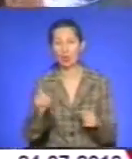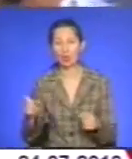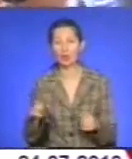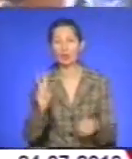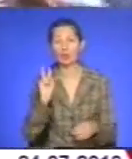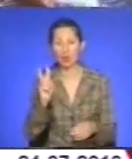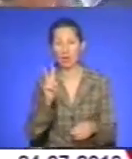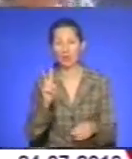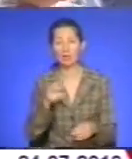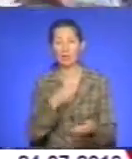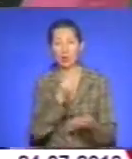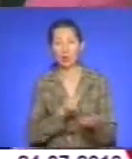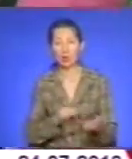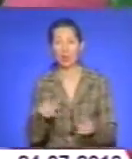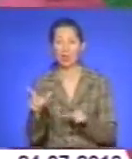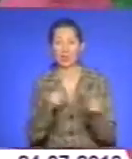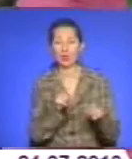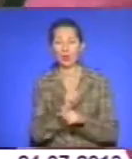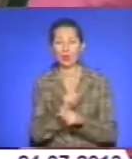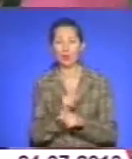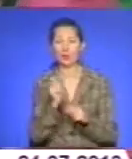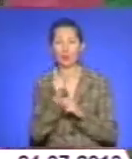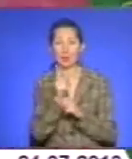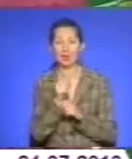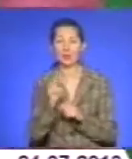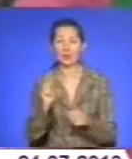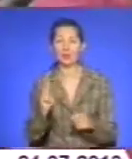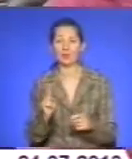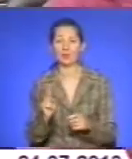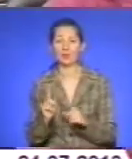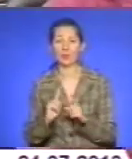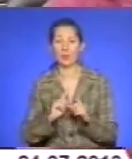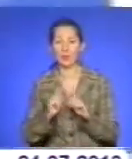тепер буде курсувати по Тернополі за 11 маршрутом.